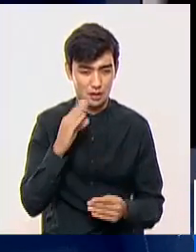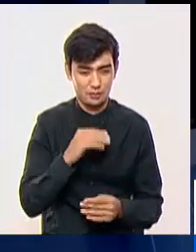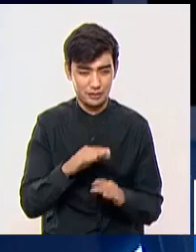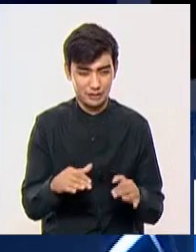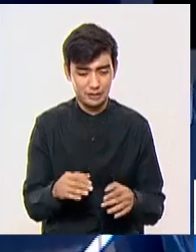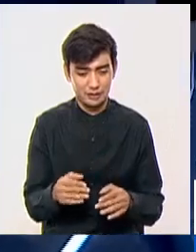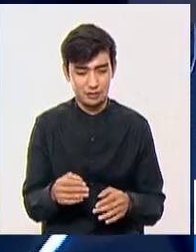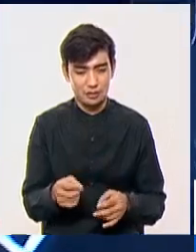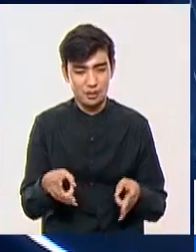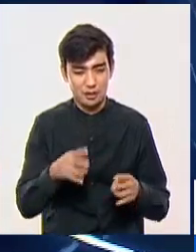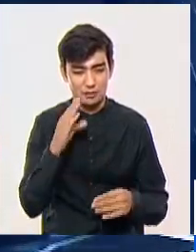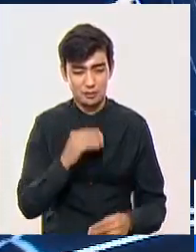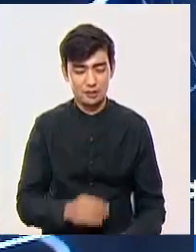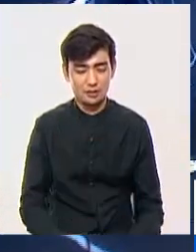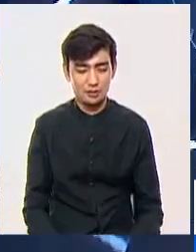үстіне опырылып құлайтын.